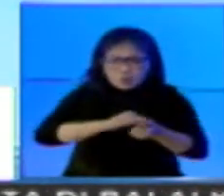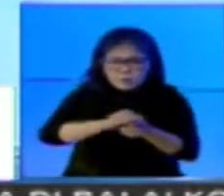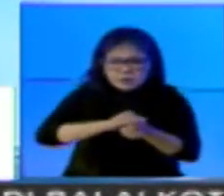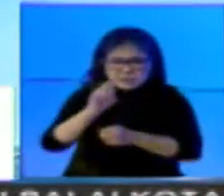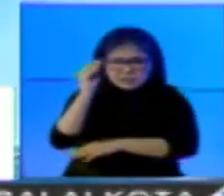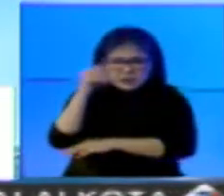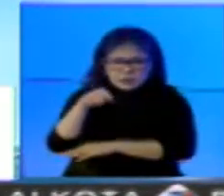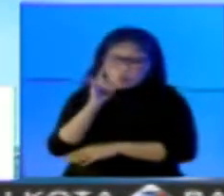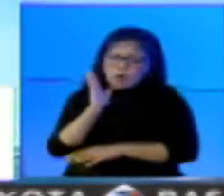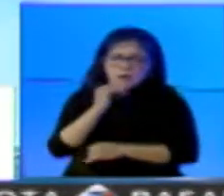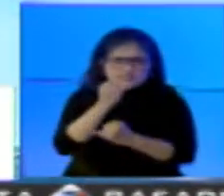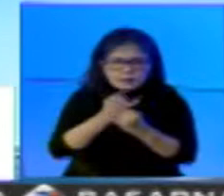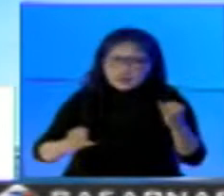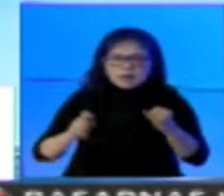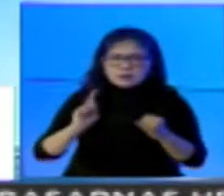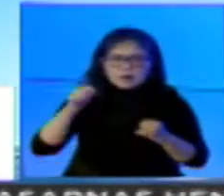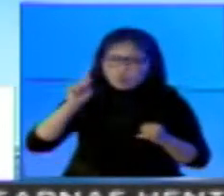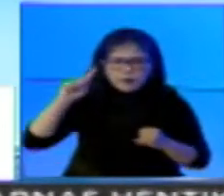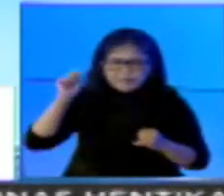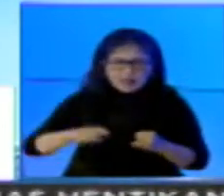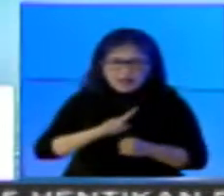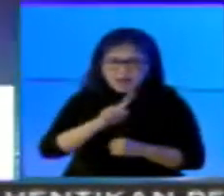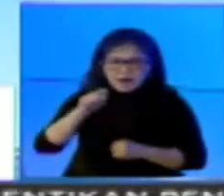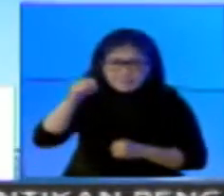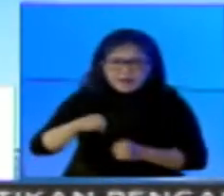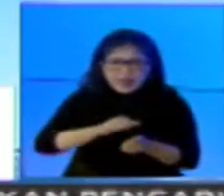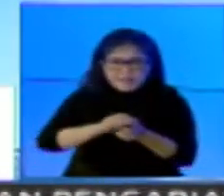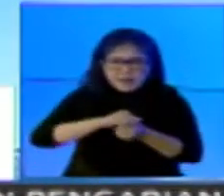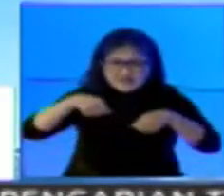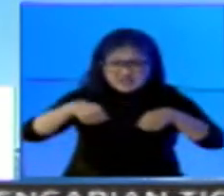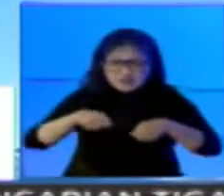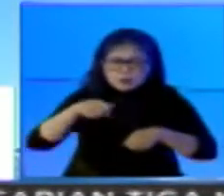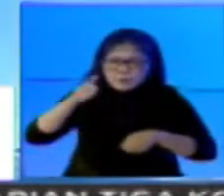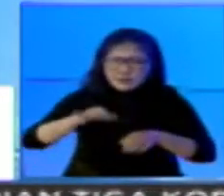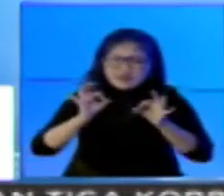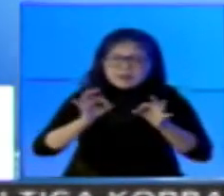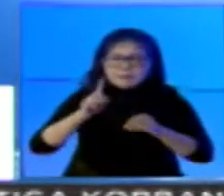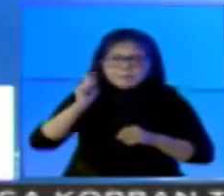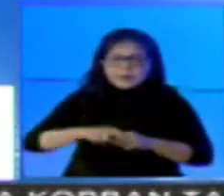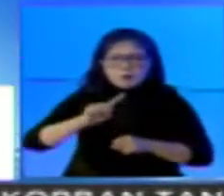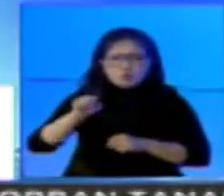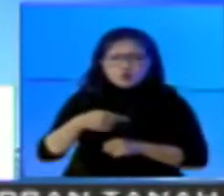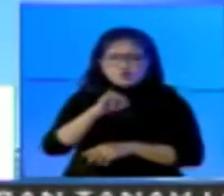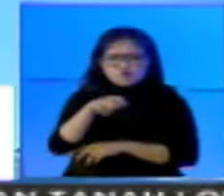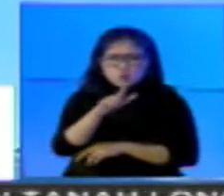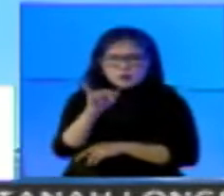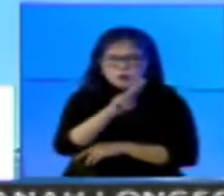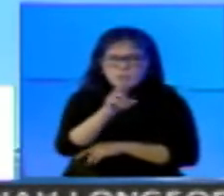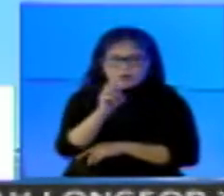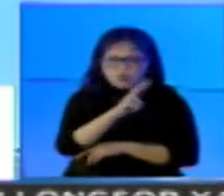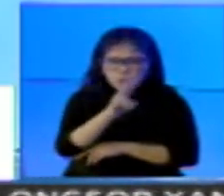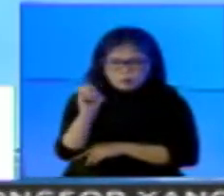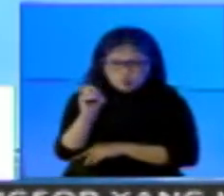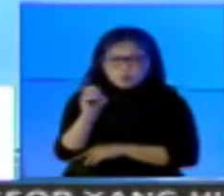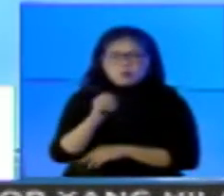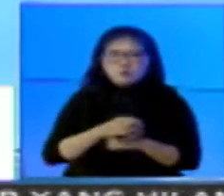segera berakhir. Pergub larangan penggunaan plastik sekali pakai telah diterbitkan dan mulai berlaku pada Juli